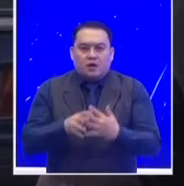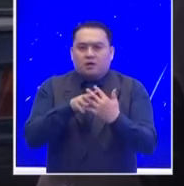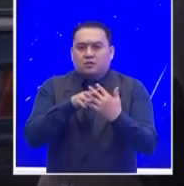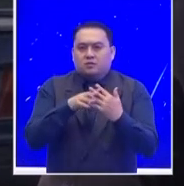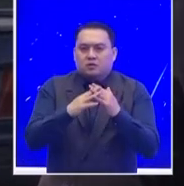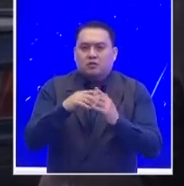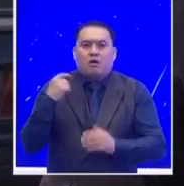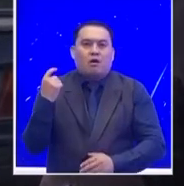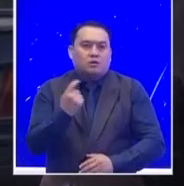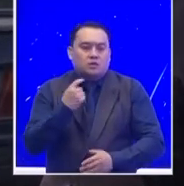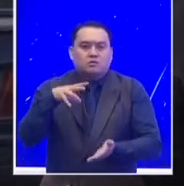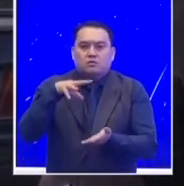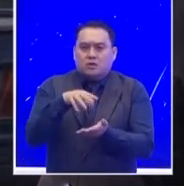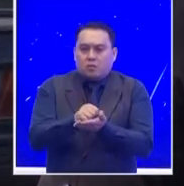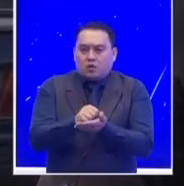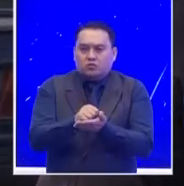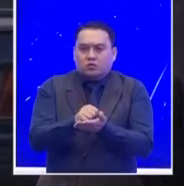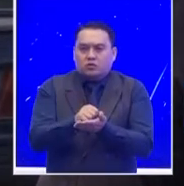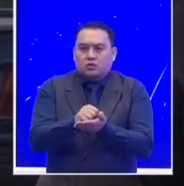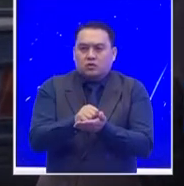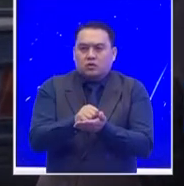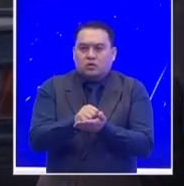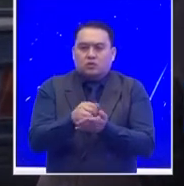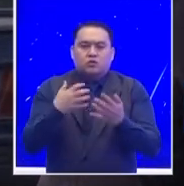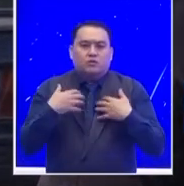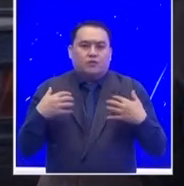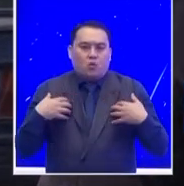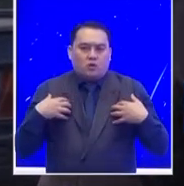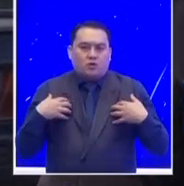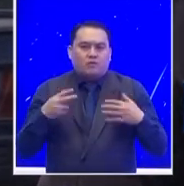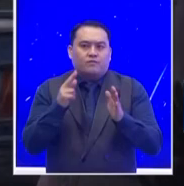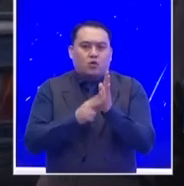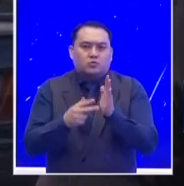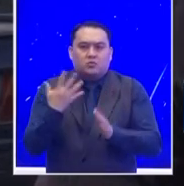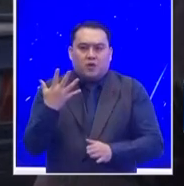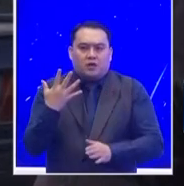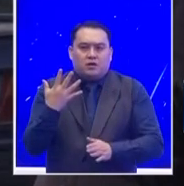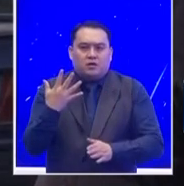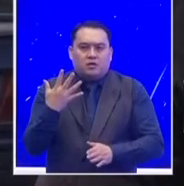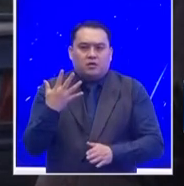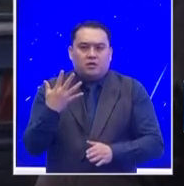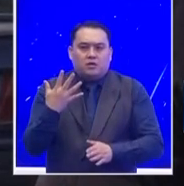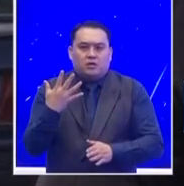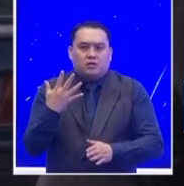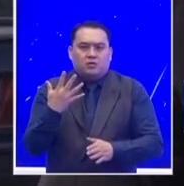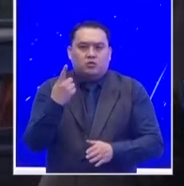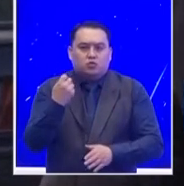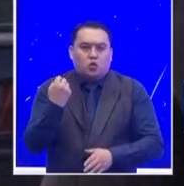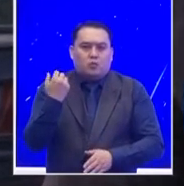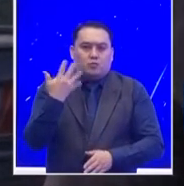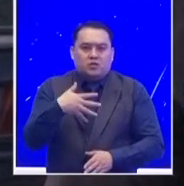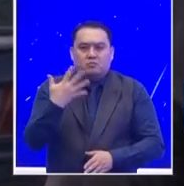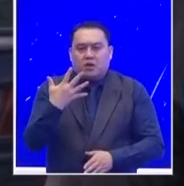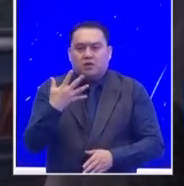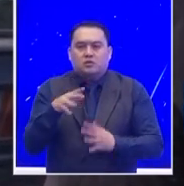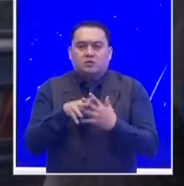хозяйства, занимающиеся скотиной, 85. Плюс 55 крестьянских хозяйств,